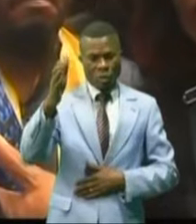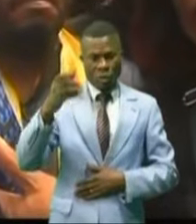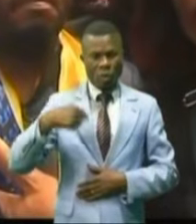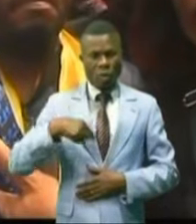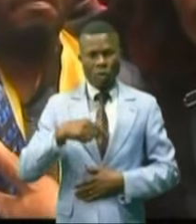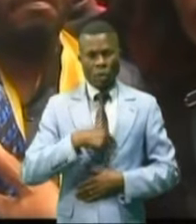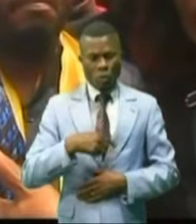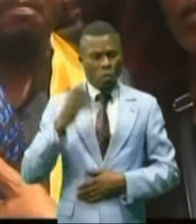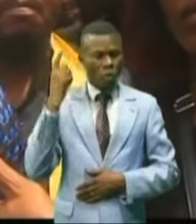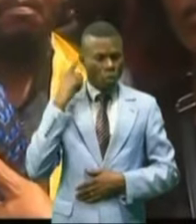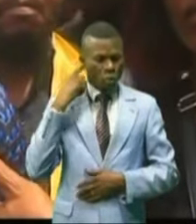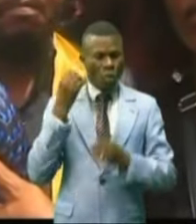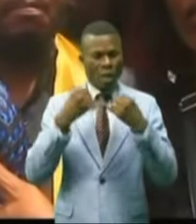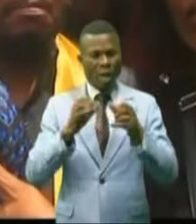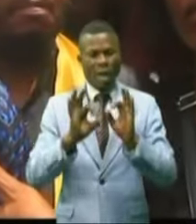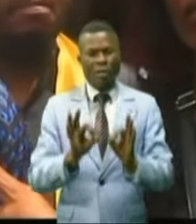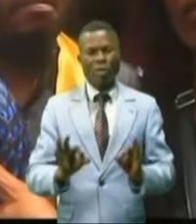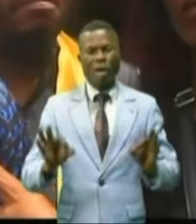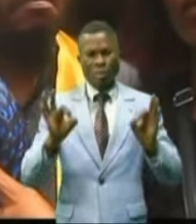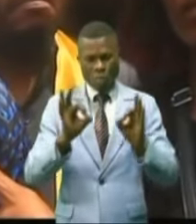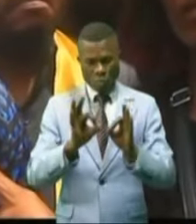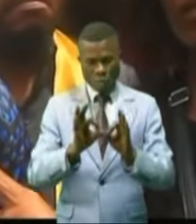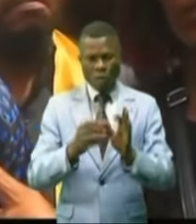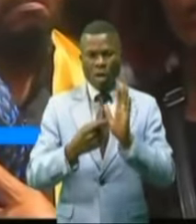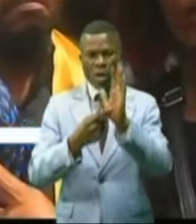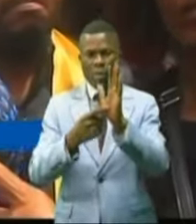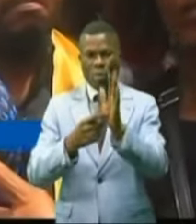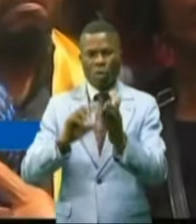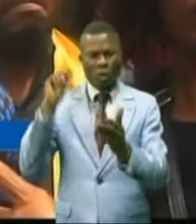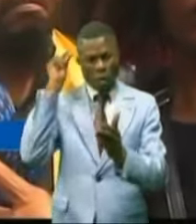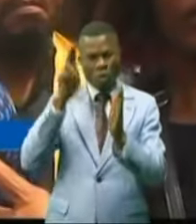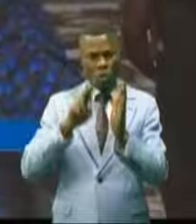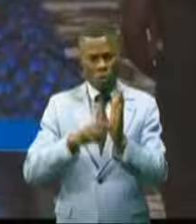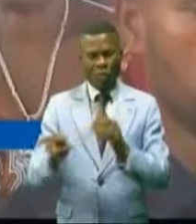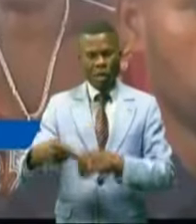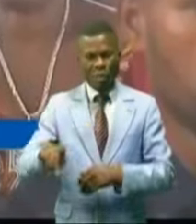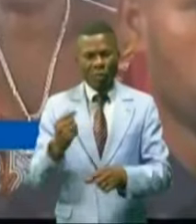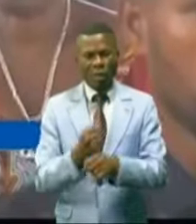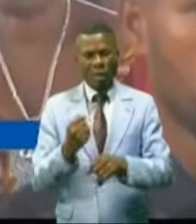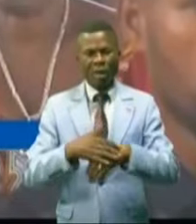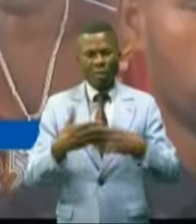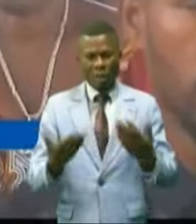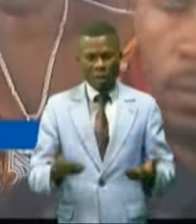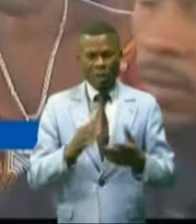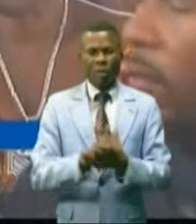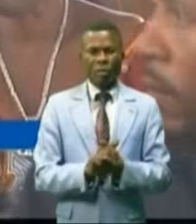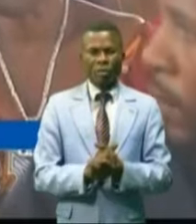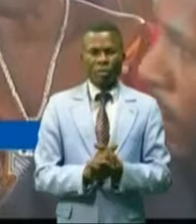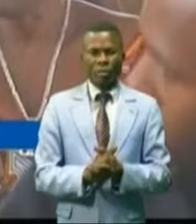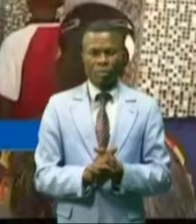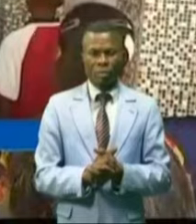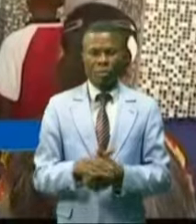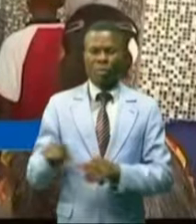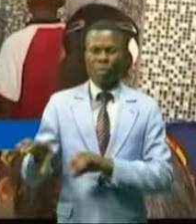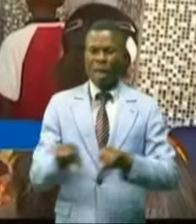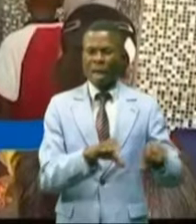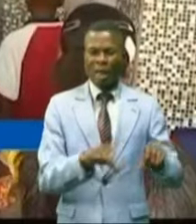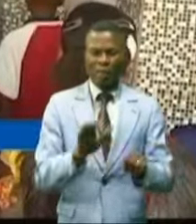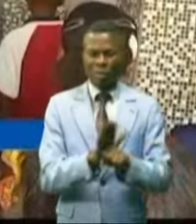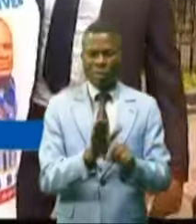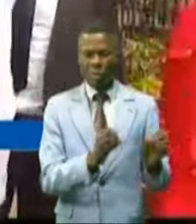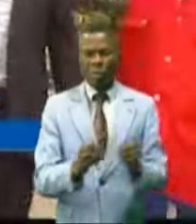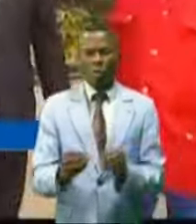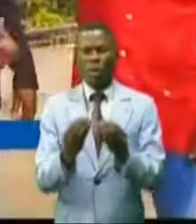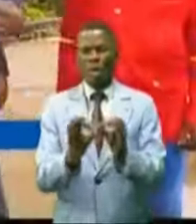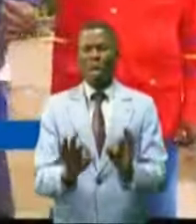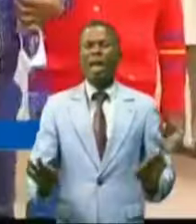les informations, il pourra présenter son gouvernement provincial. Il faut noter que mener les activités est une